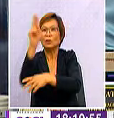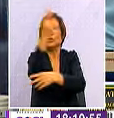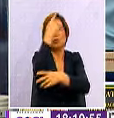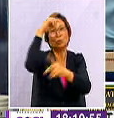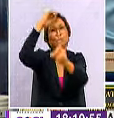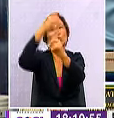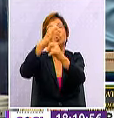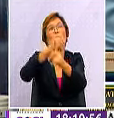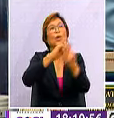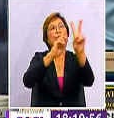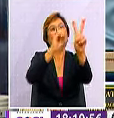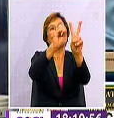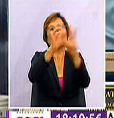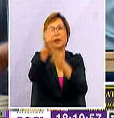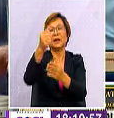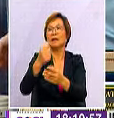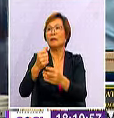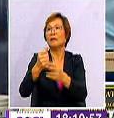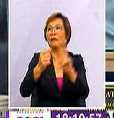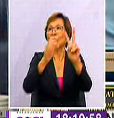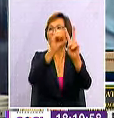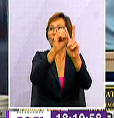ini, sebanyak RM20 diperuntukkan.